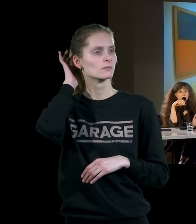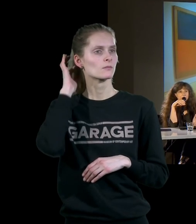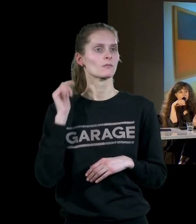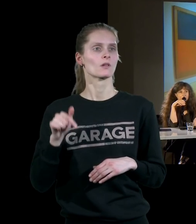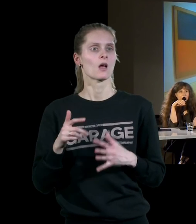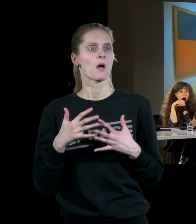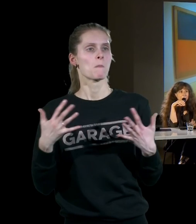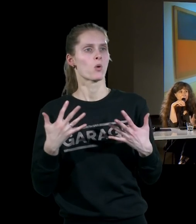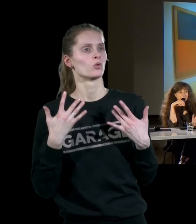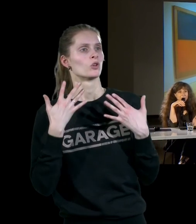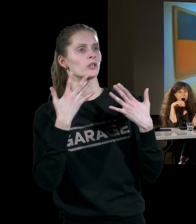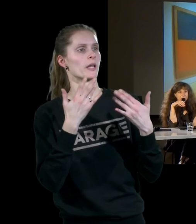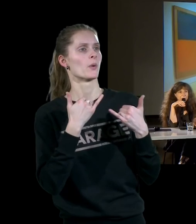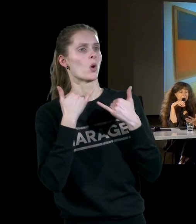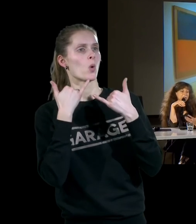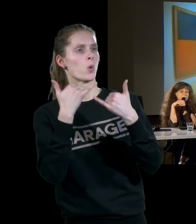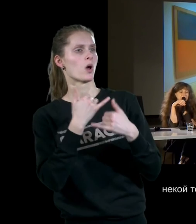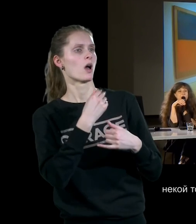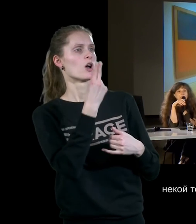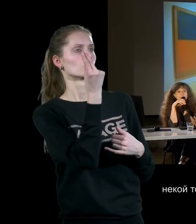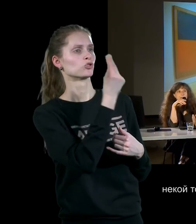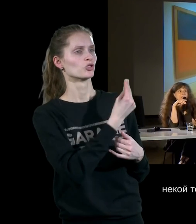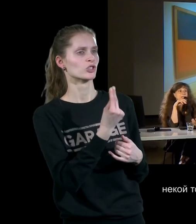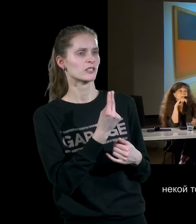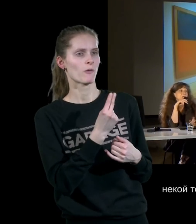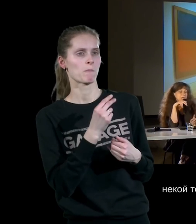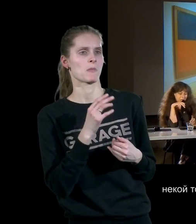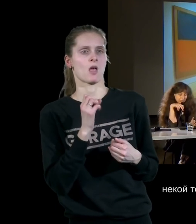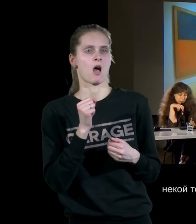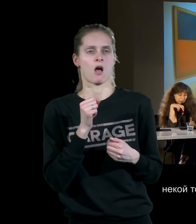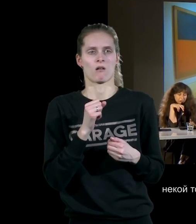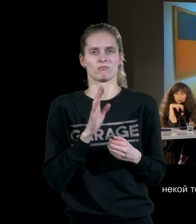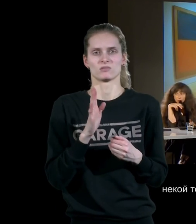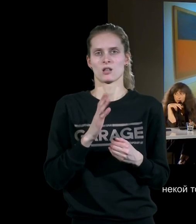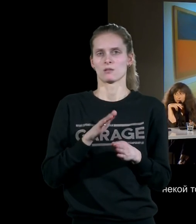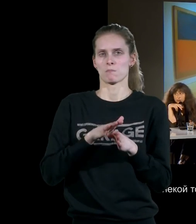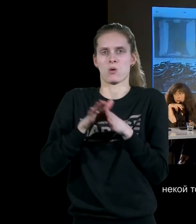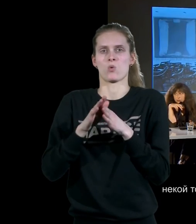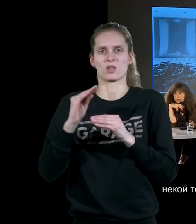этих фресок или панно, как бы настенной живописи, некой тотальной инсталляции, которые были